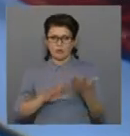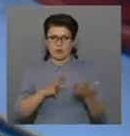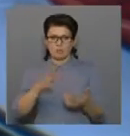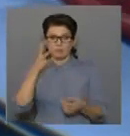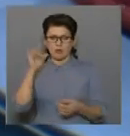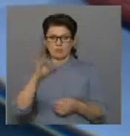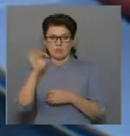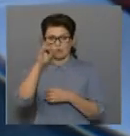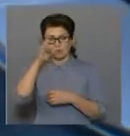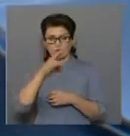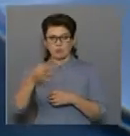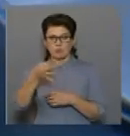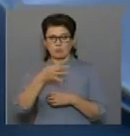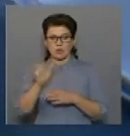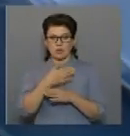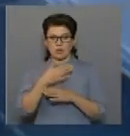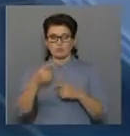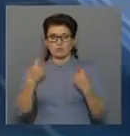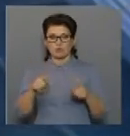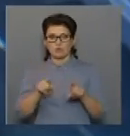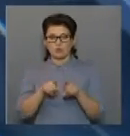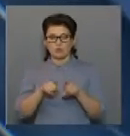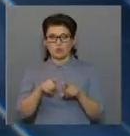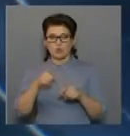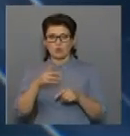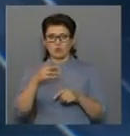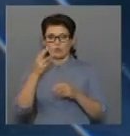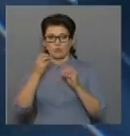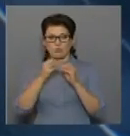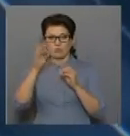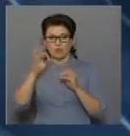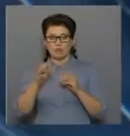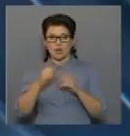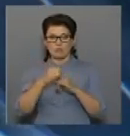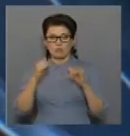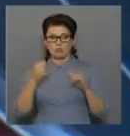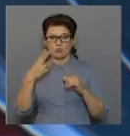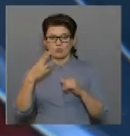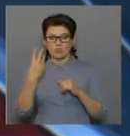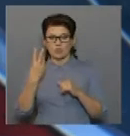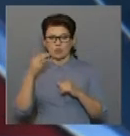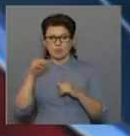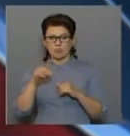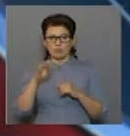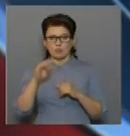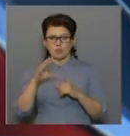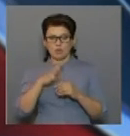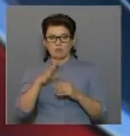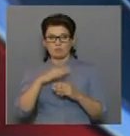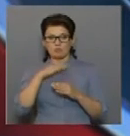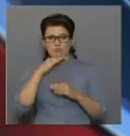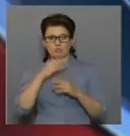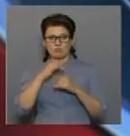Салматы мен Шығыс Қазақстан облысы арасындағы сауда-саттық көлемі 10% артып, 32 мың тоннаға жеткен. Бұл туралы өңір